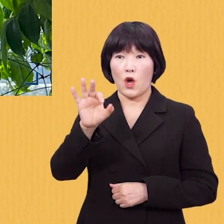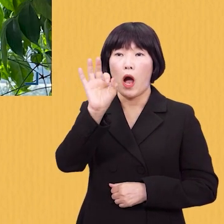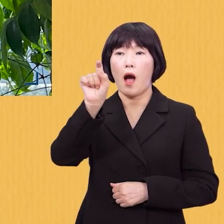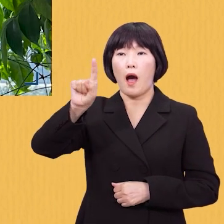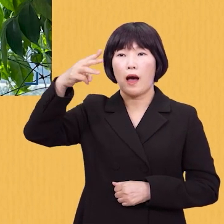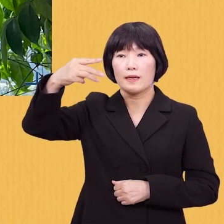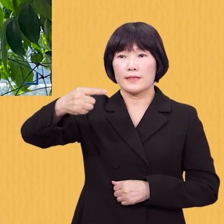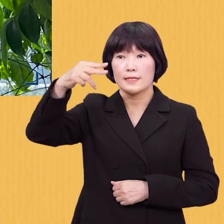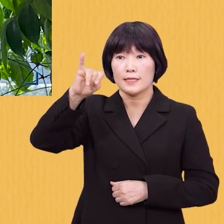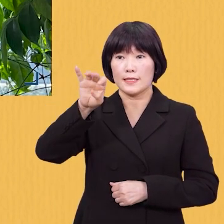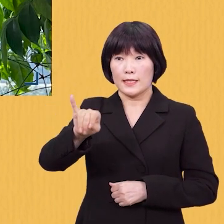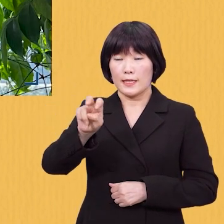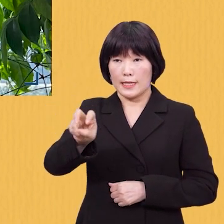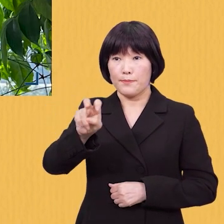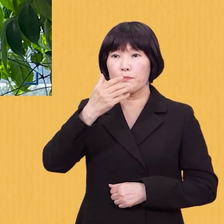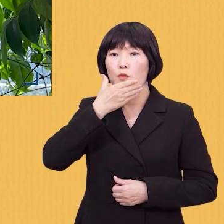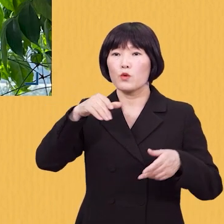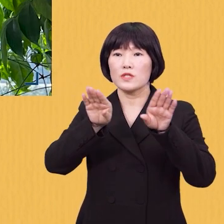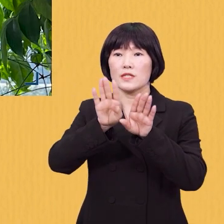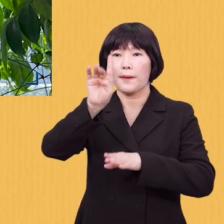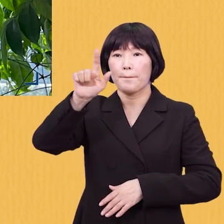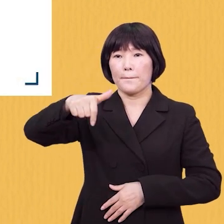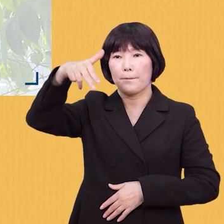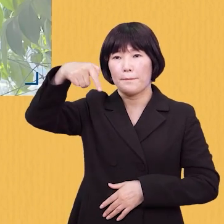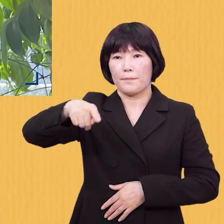화성시 아르딘복지관 박주환님,